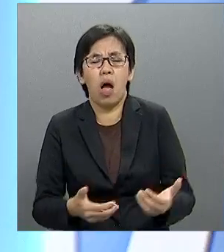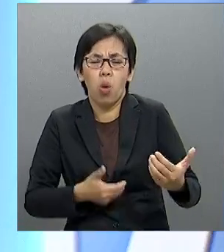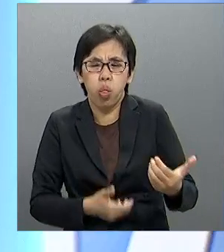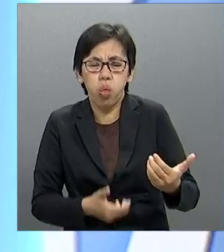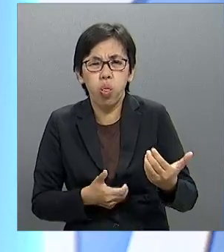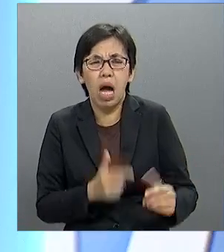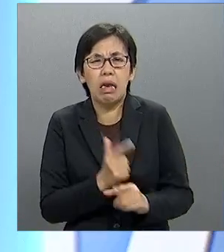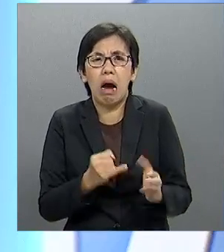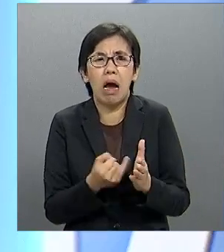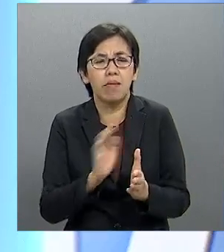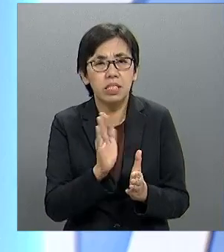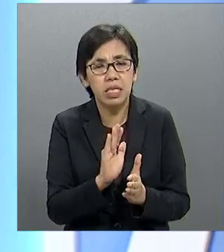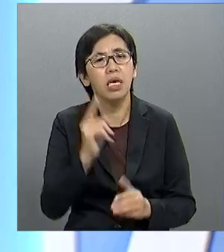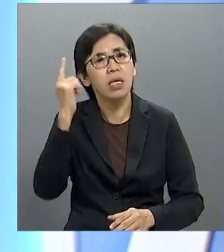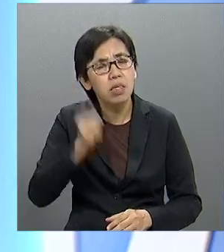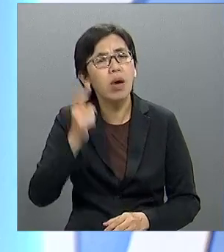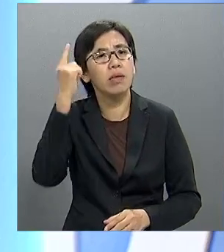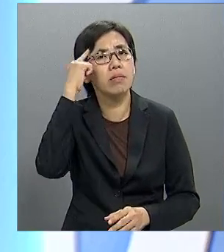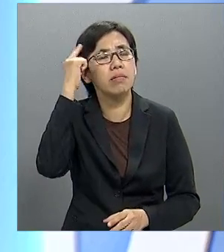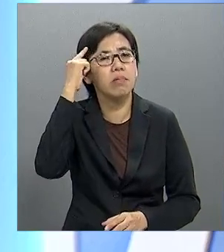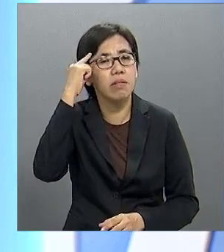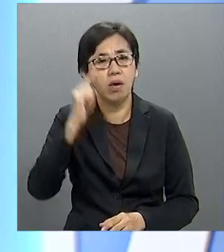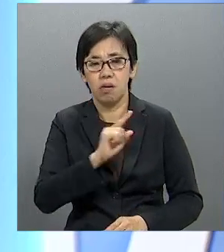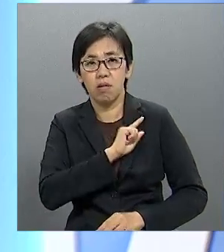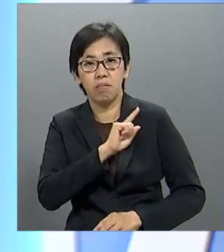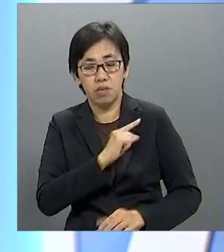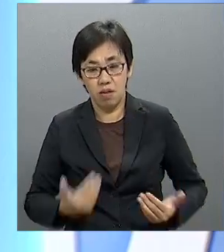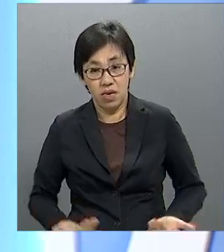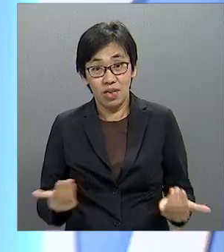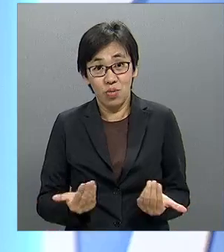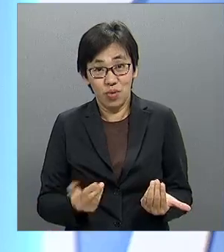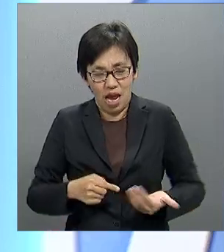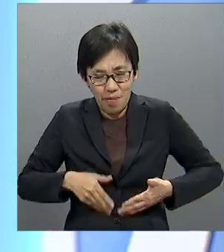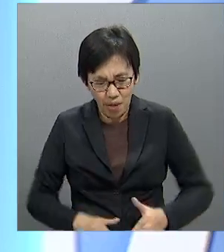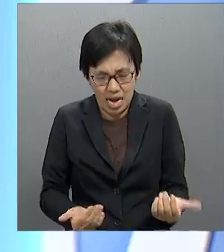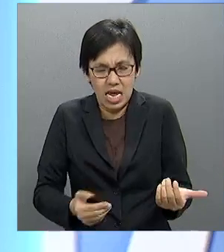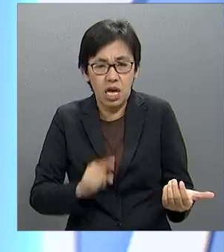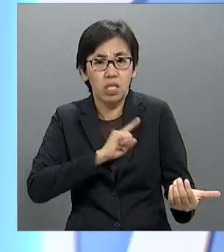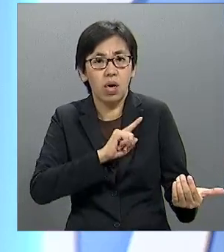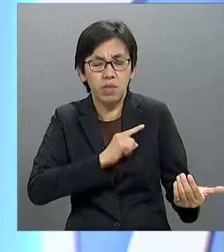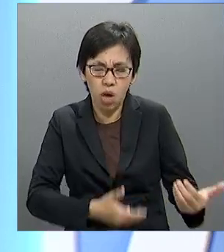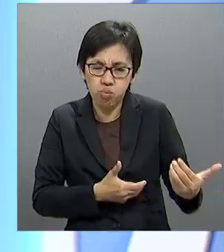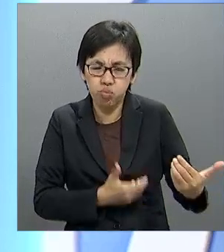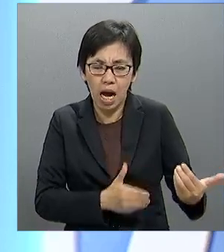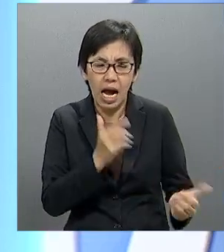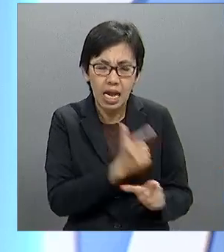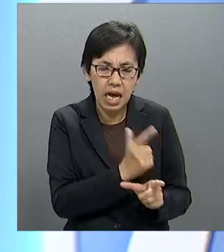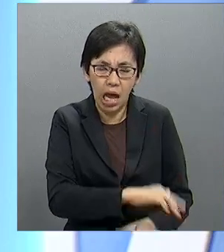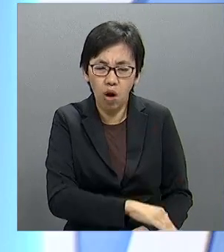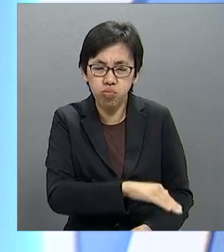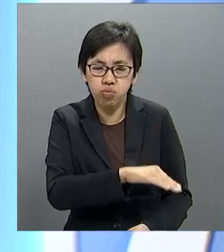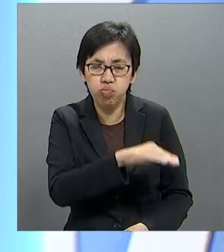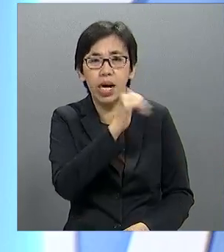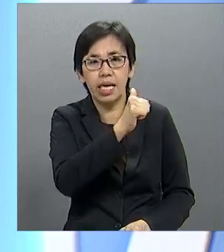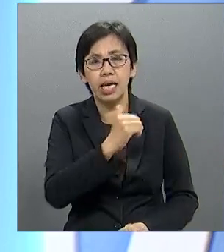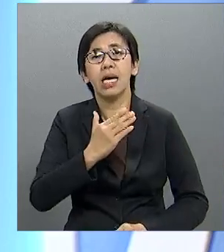ควรตระหนักเพราะว่านั่นหมายถึงการรับผิดชอบอีก 1ชีวิตที่เพิ่มเข้ามาอย่างมีคุณภาพนั่นเองค่ะอย่างไรก็ตามอยู่และทีมงานประเด็น